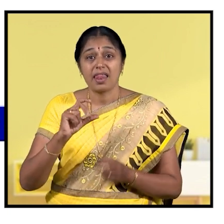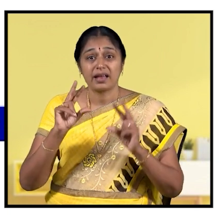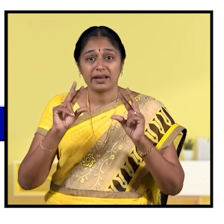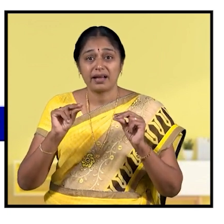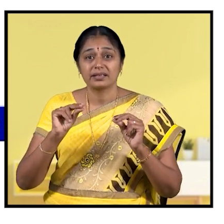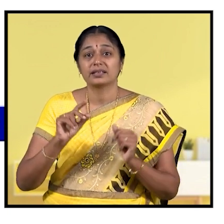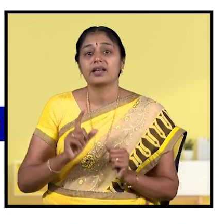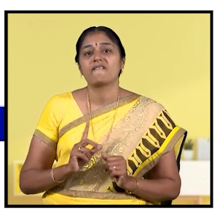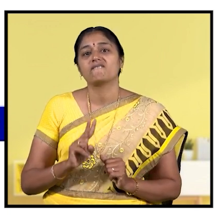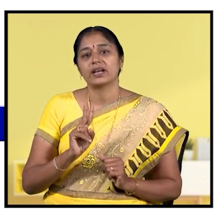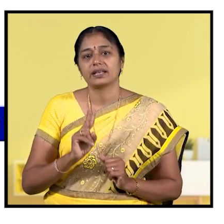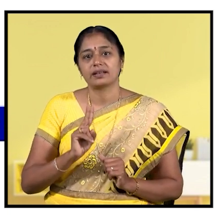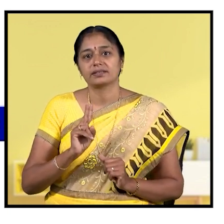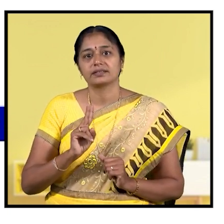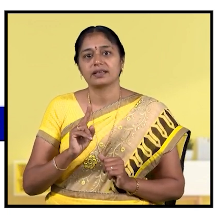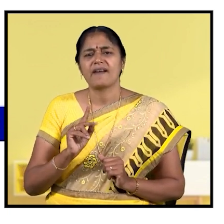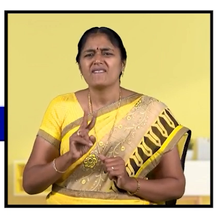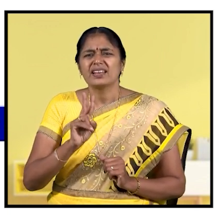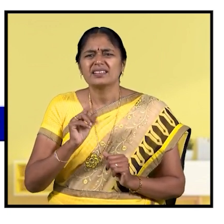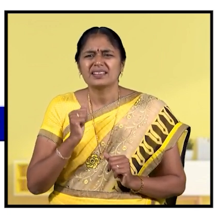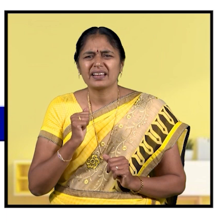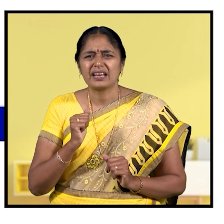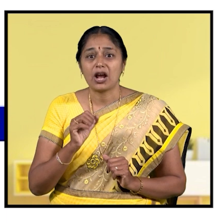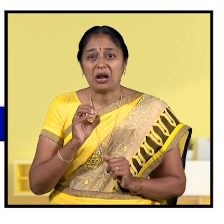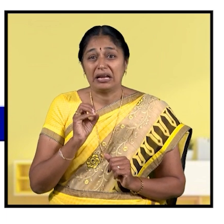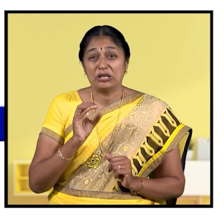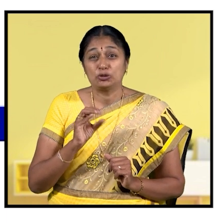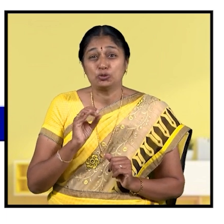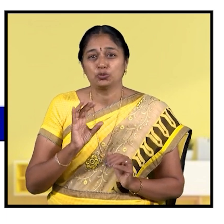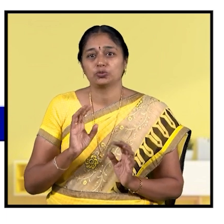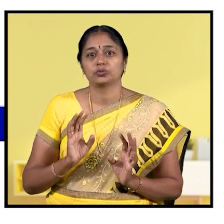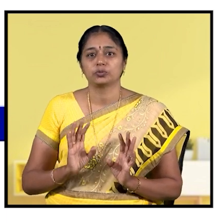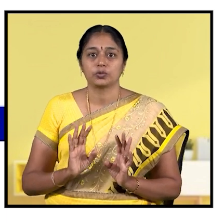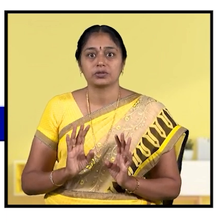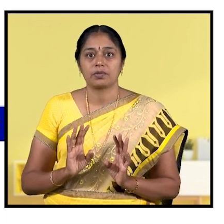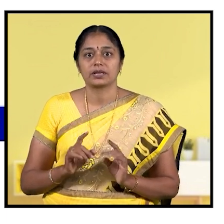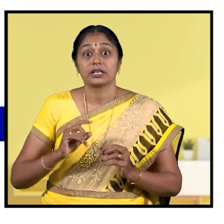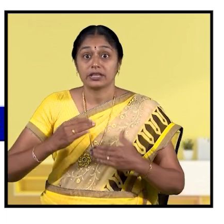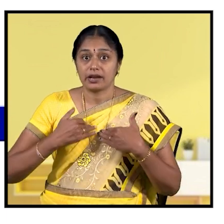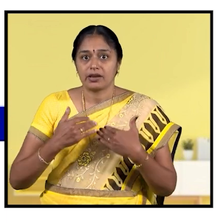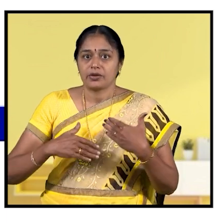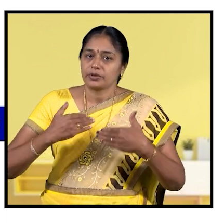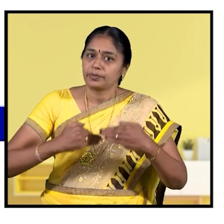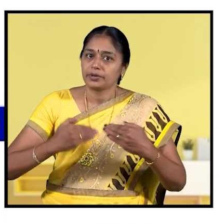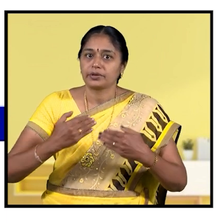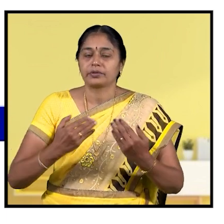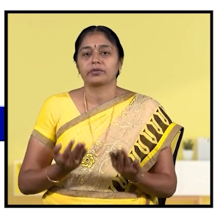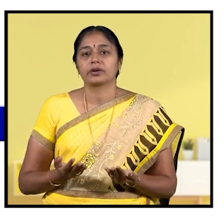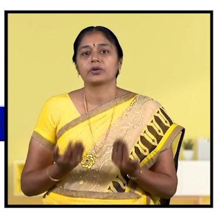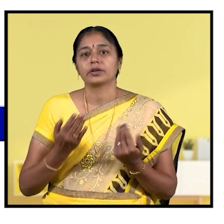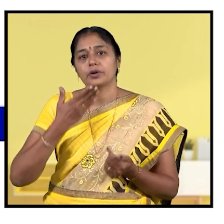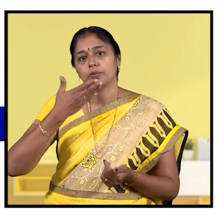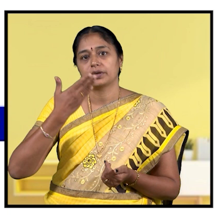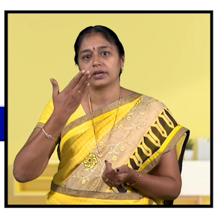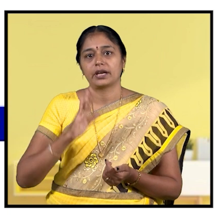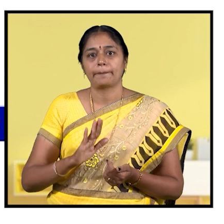வைரஸ் அப்படின்னா லத்தியனில் வந்து நச்சு அப்படிங்கிற ஒரு பொருள்படுது. இது ஒரு செல் அமைப்பற்றது, தன்னைத்தானே பெருக்கிக் கொள்ளக்கூடிய ஒரு உயிரினமாகும். இது வந்து உயிருள்ள